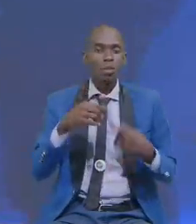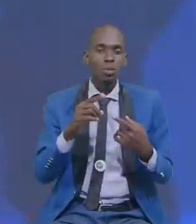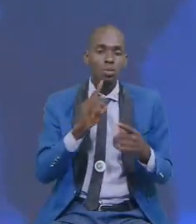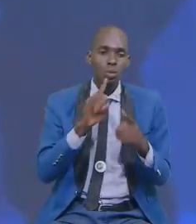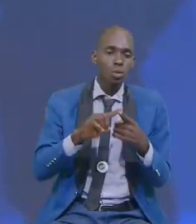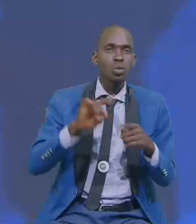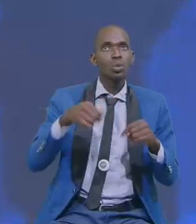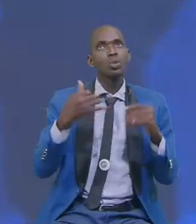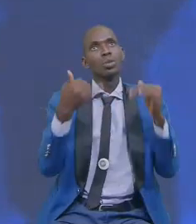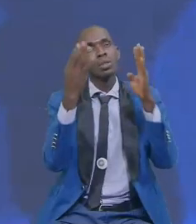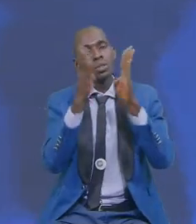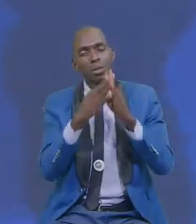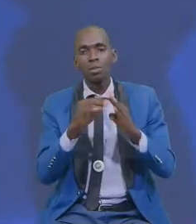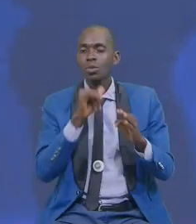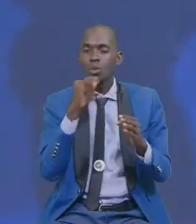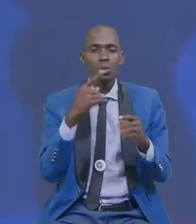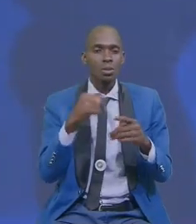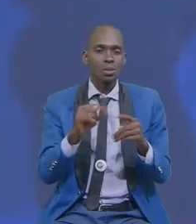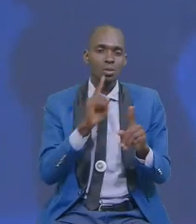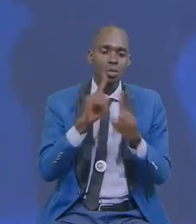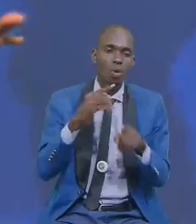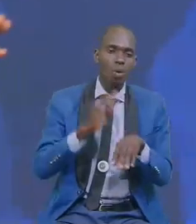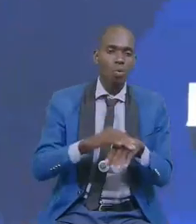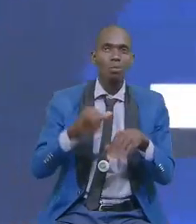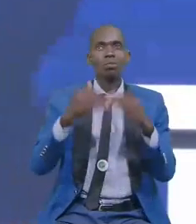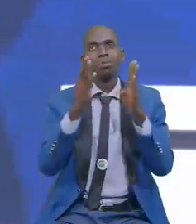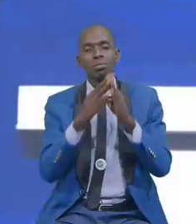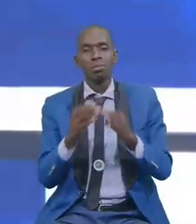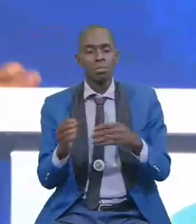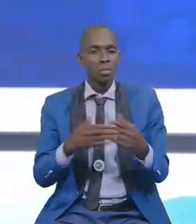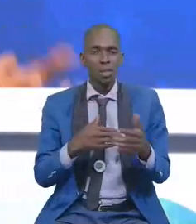Nous ne parlons pas d'aller à Jérusalem ou ne pas aller à Jérusalem.